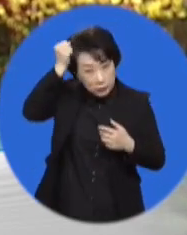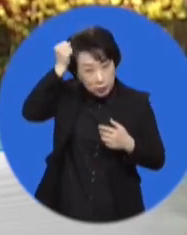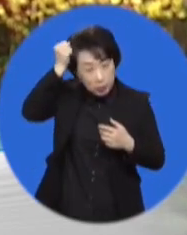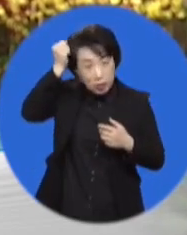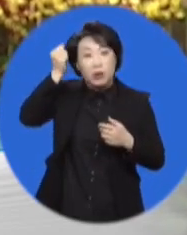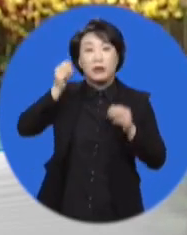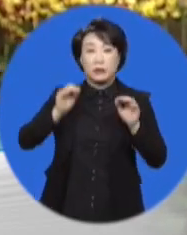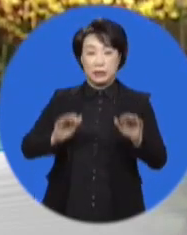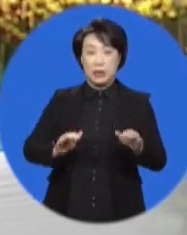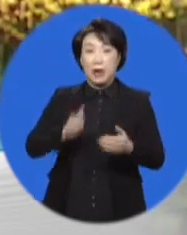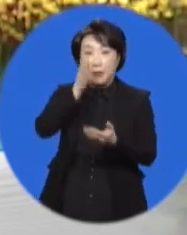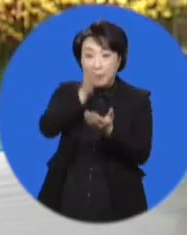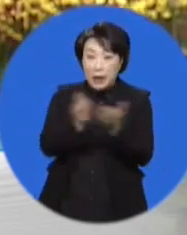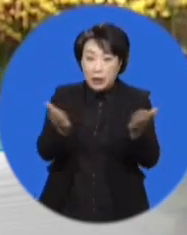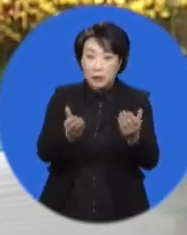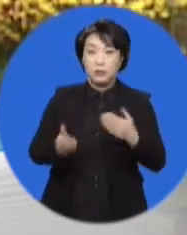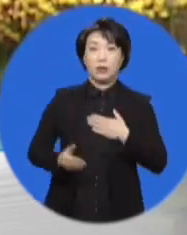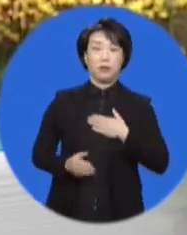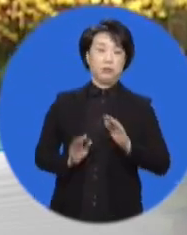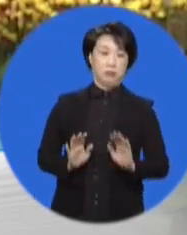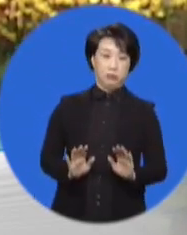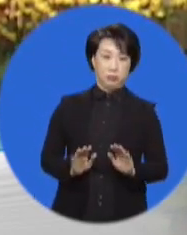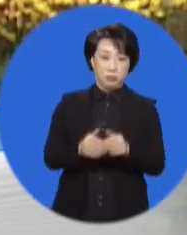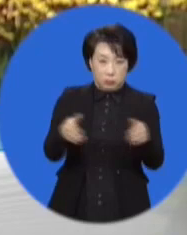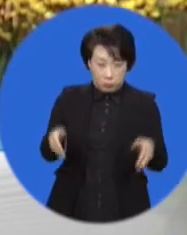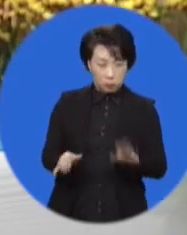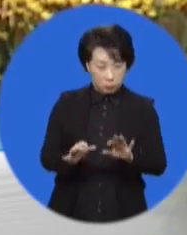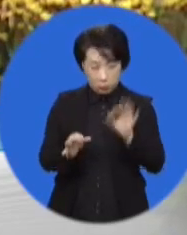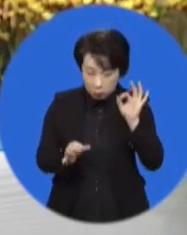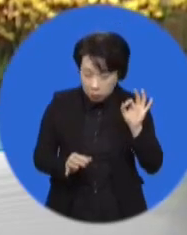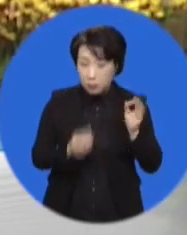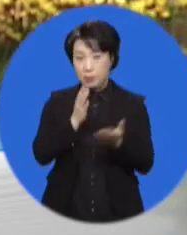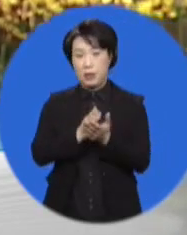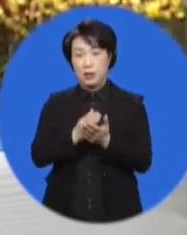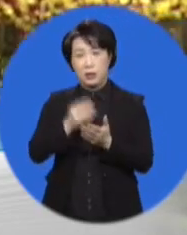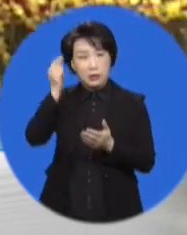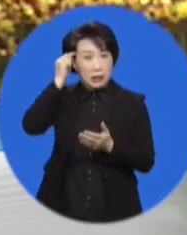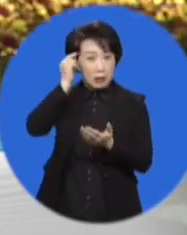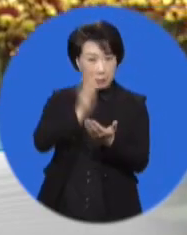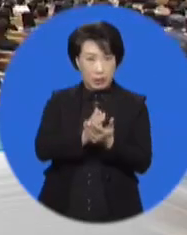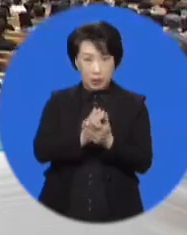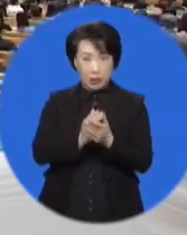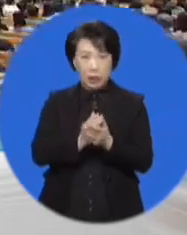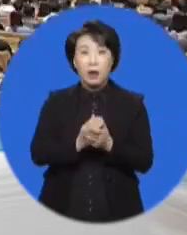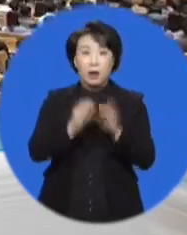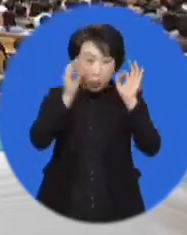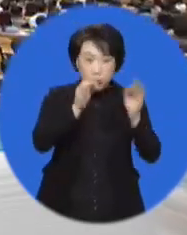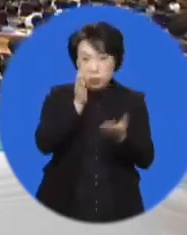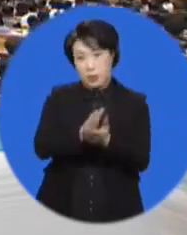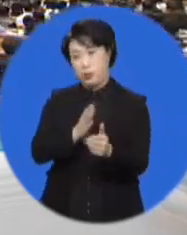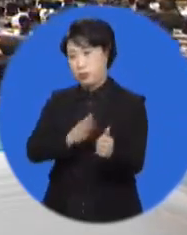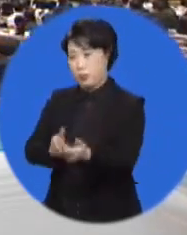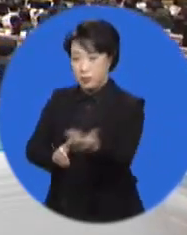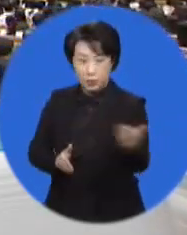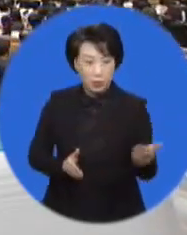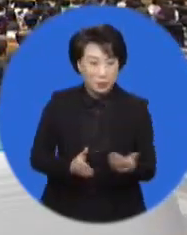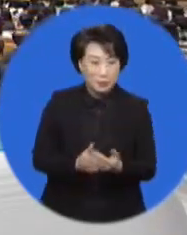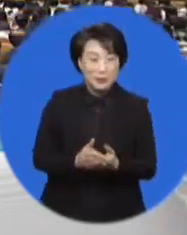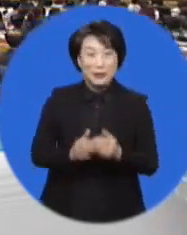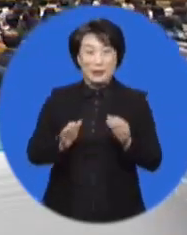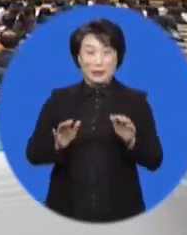고하지말라고하는것은아야쳐다도보지말고생각지도보지말아야된다근